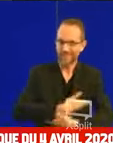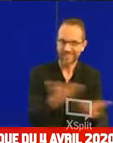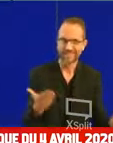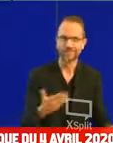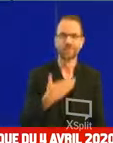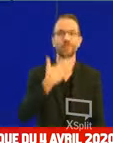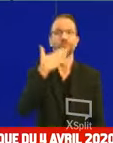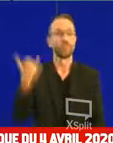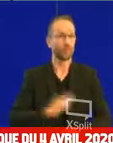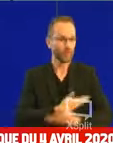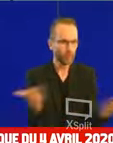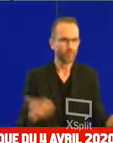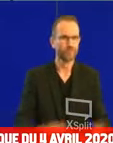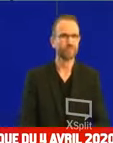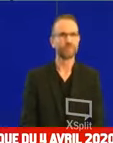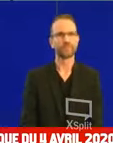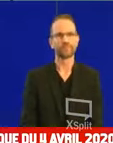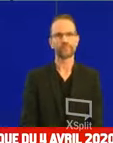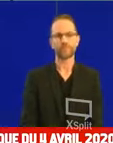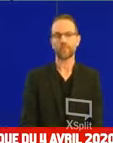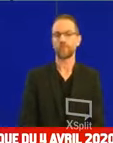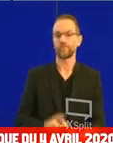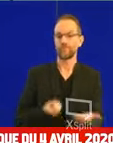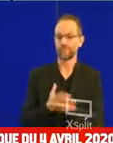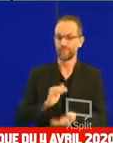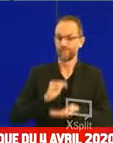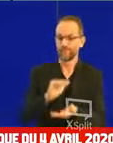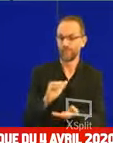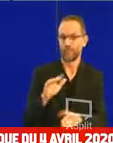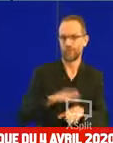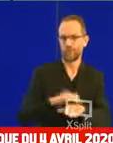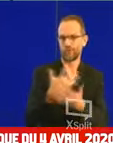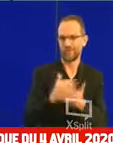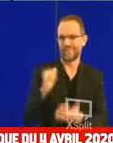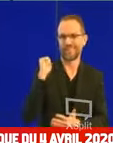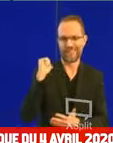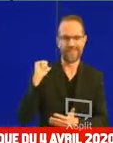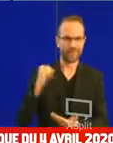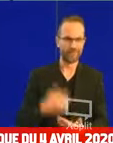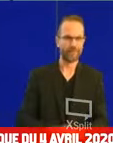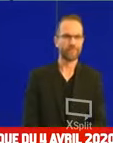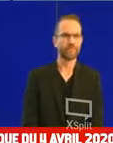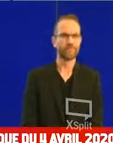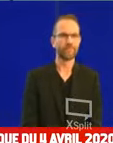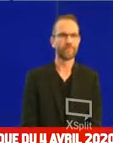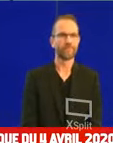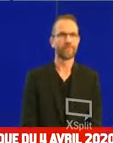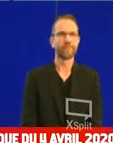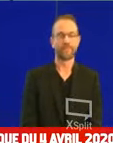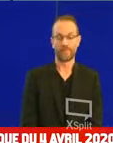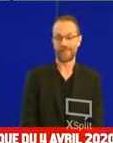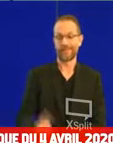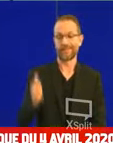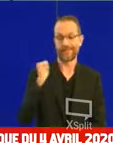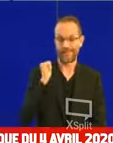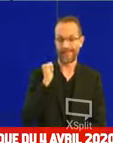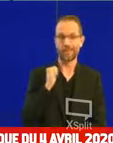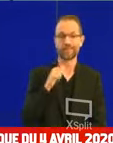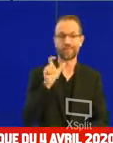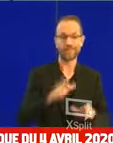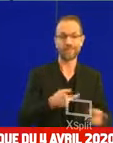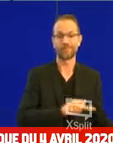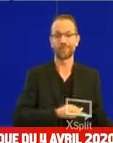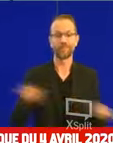situation d'hier du vendredi 3 avril et 503 personnes ont été admises à l'hôpital